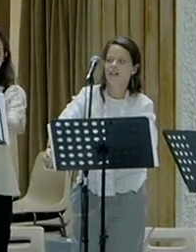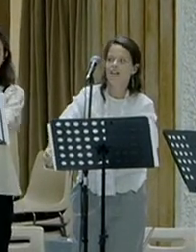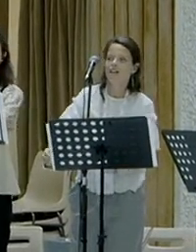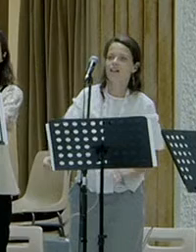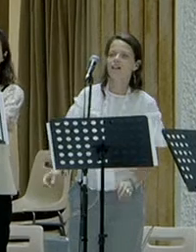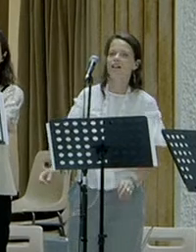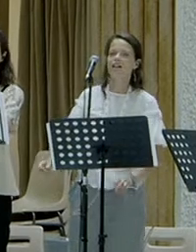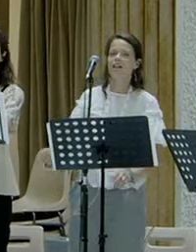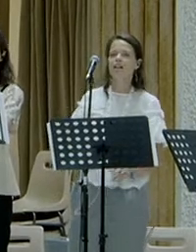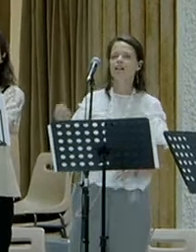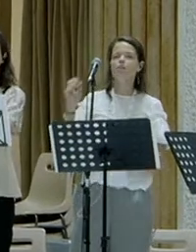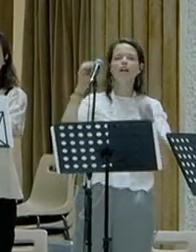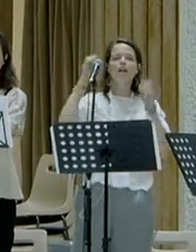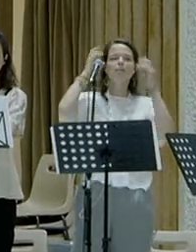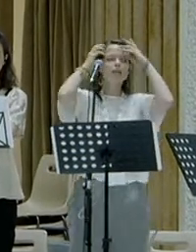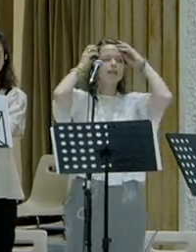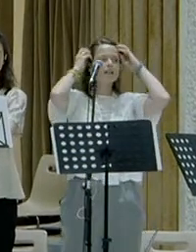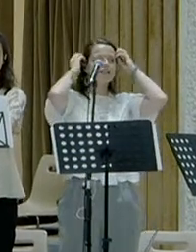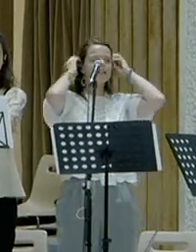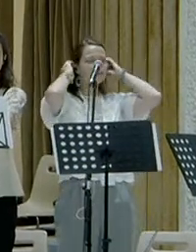We can come back.